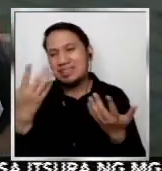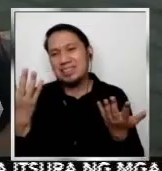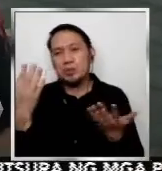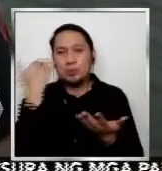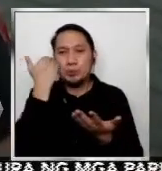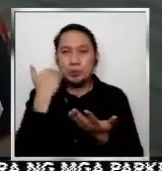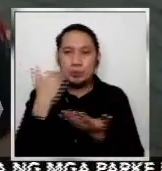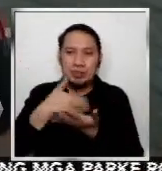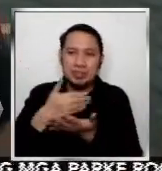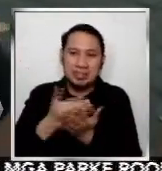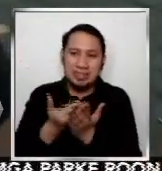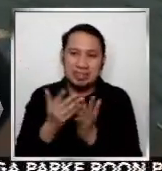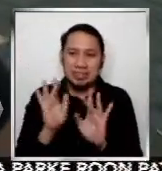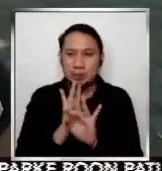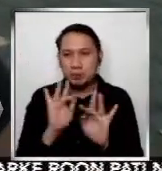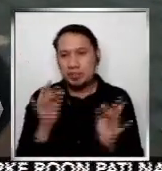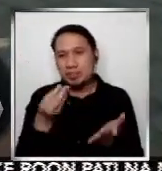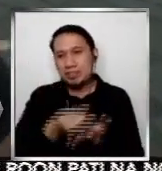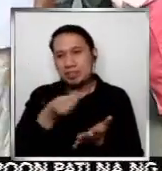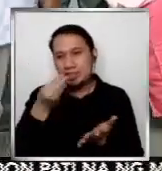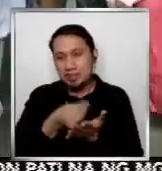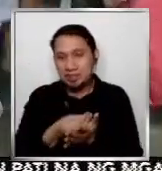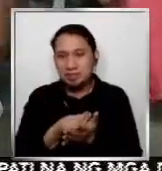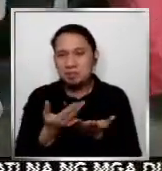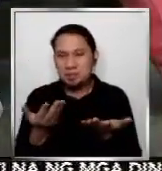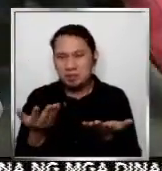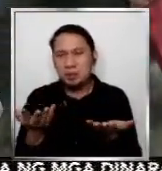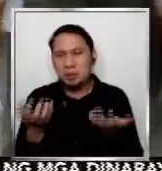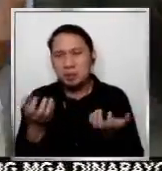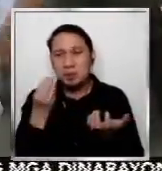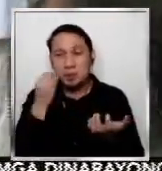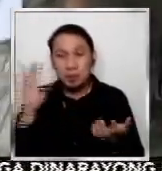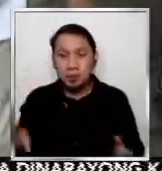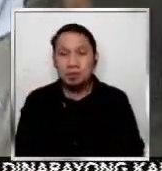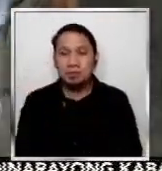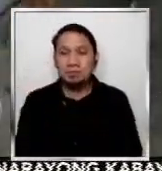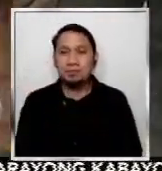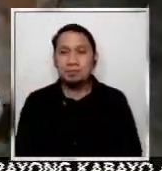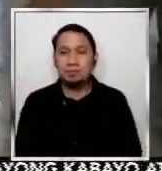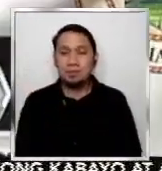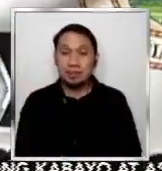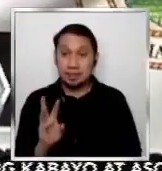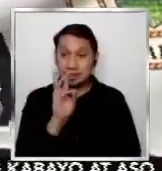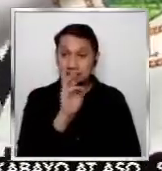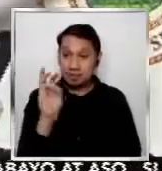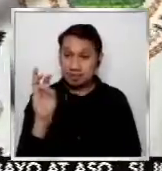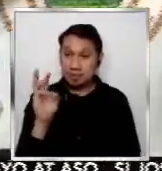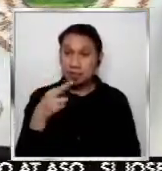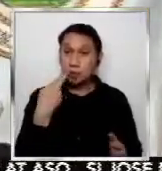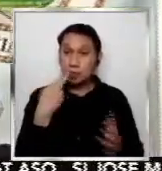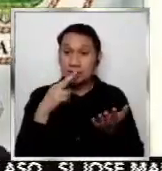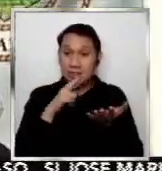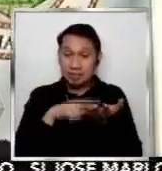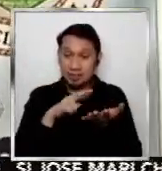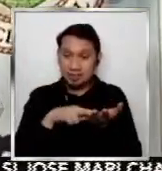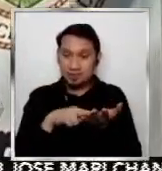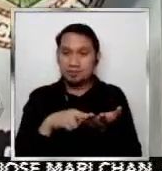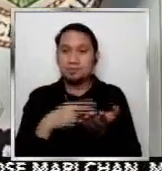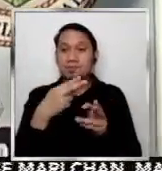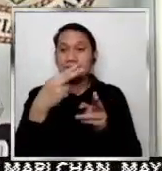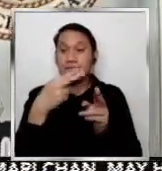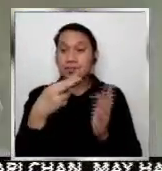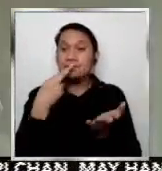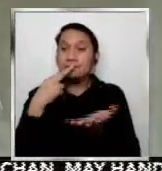pera. Kaya gusto namin umuwi. Ang 600 nakarehistro para umuwi, nagpalista raw sa kani-kanilang mga LGU